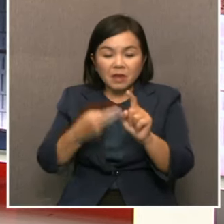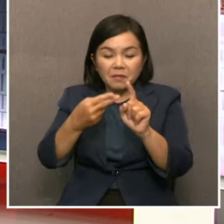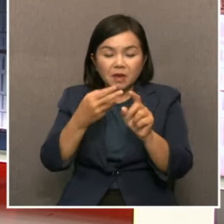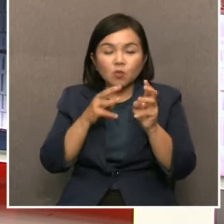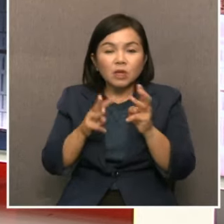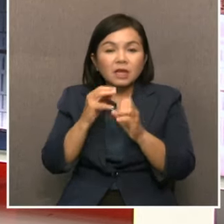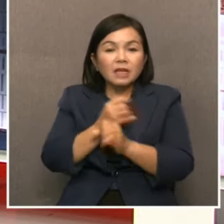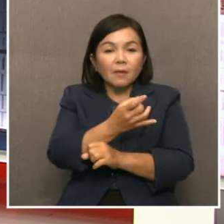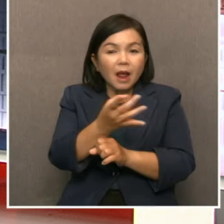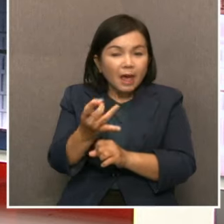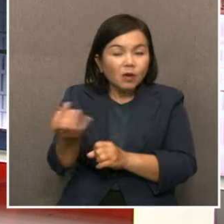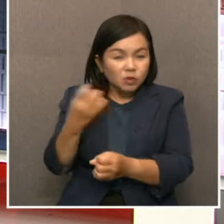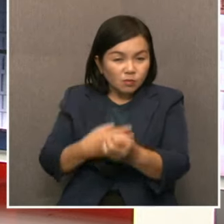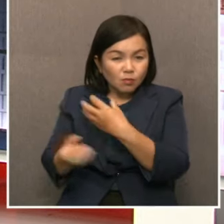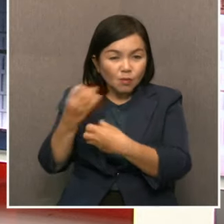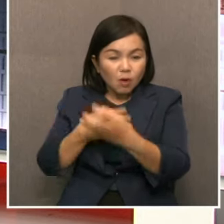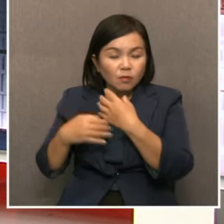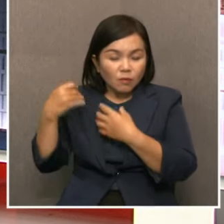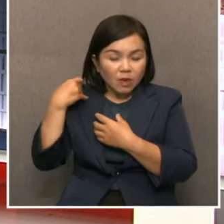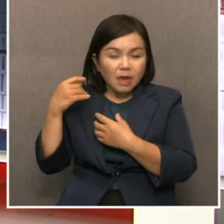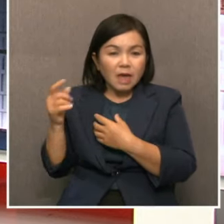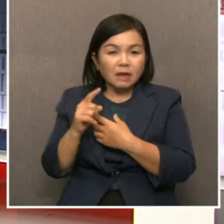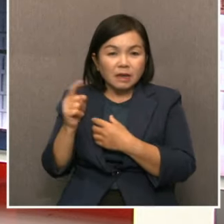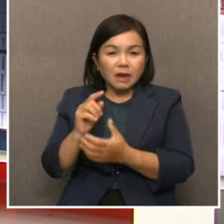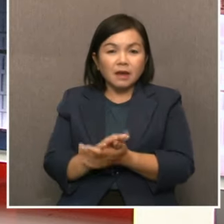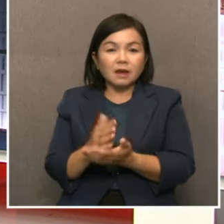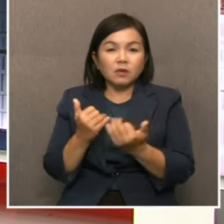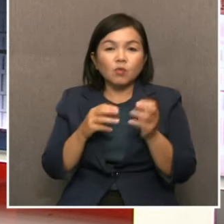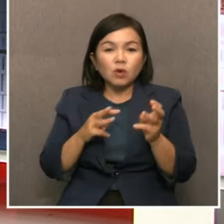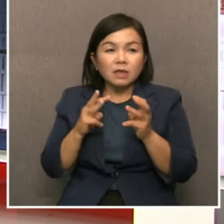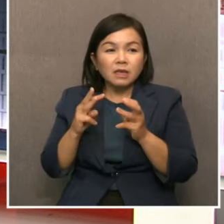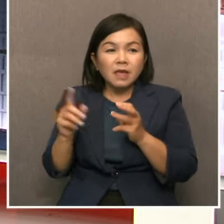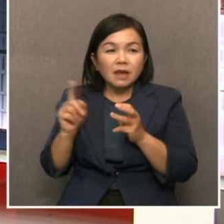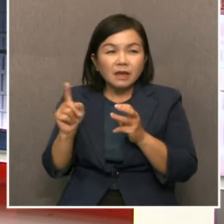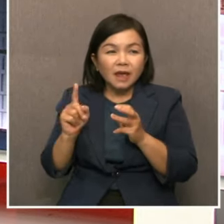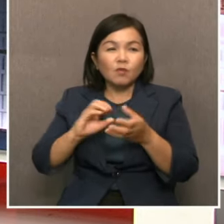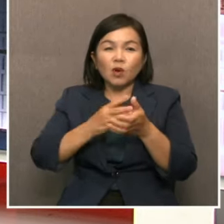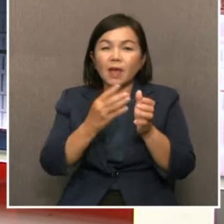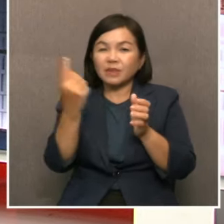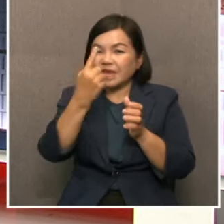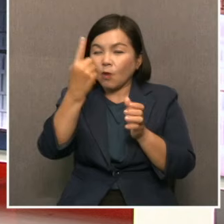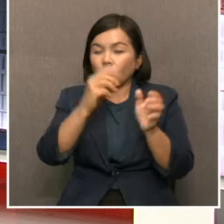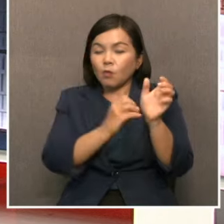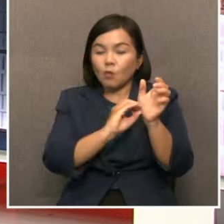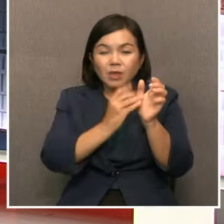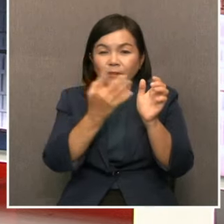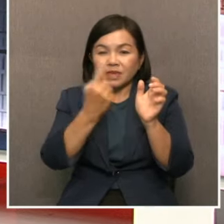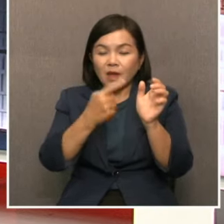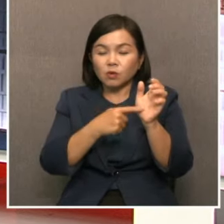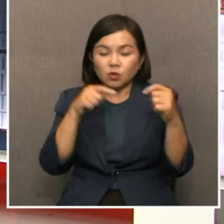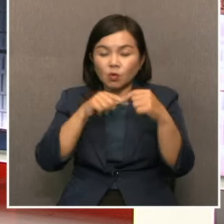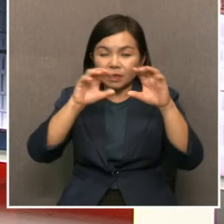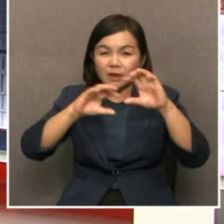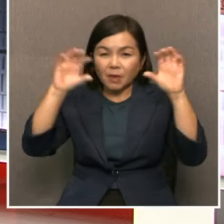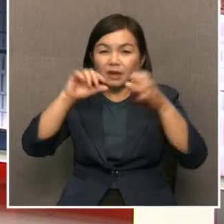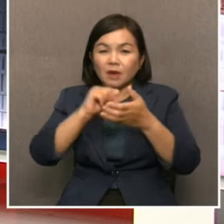างนะคะเน้นย้ำว่าช่องทางแอปพลิเคชันทางรัฐเป็นช่องทางหลักเท่านั้นเลยนะคะและสำหรับใครที่อยากจะรับทราบข้อมูลเพิ่มเติม